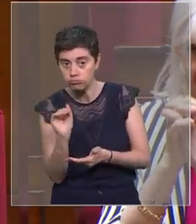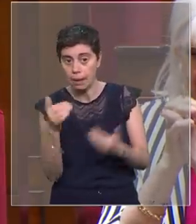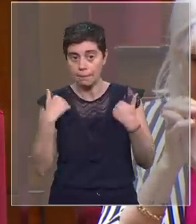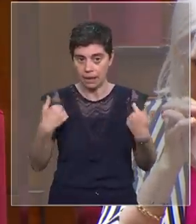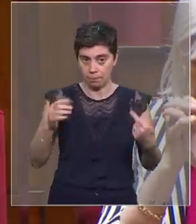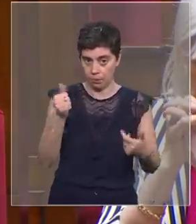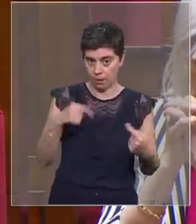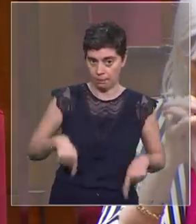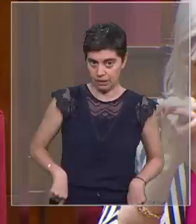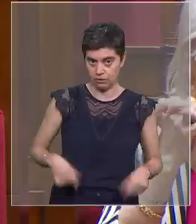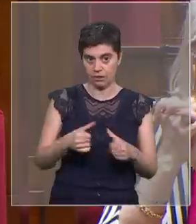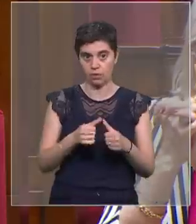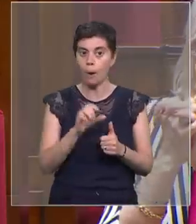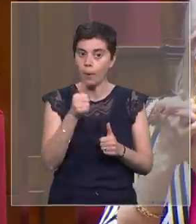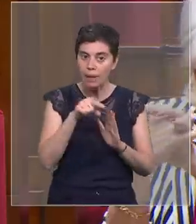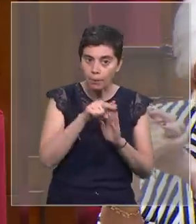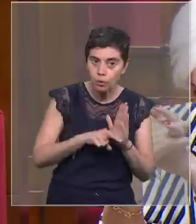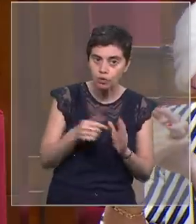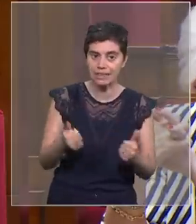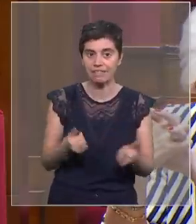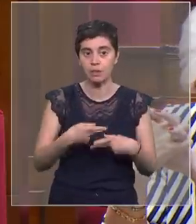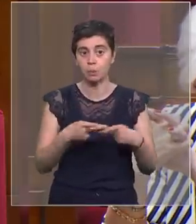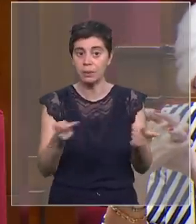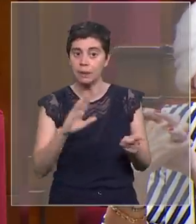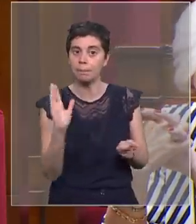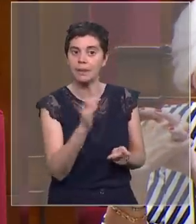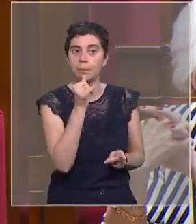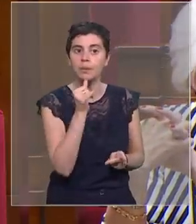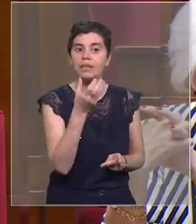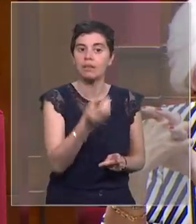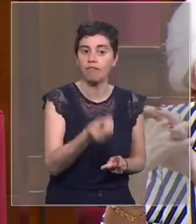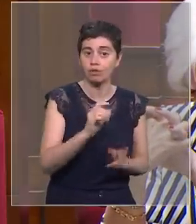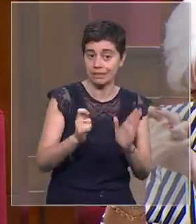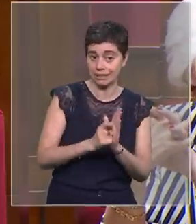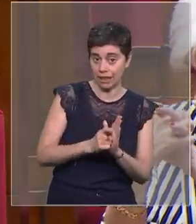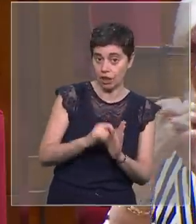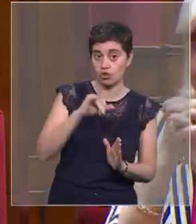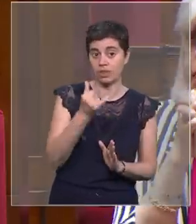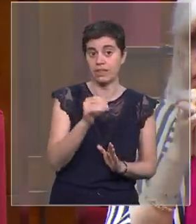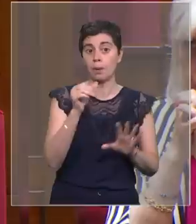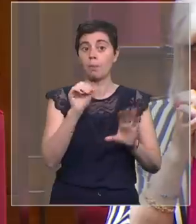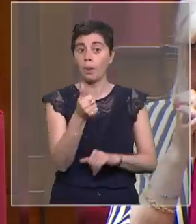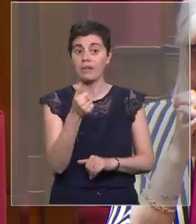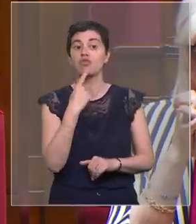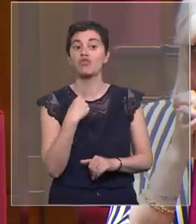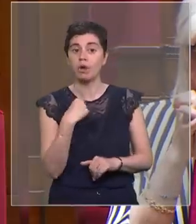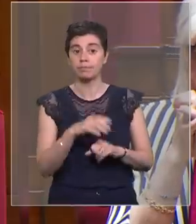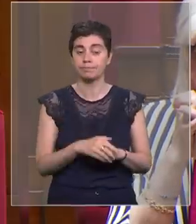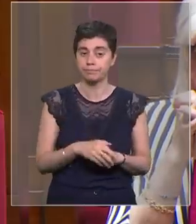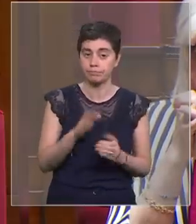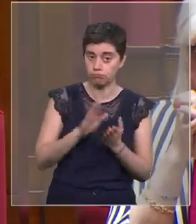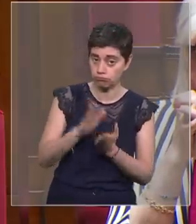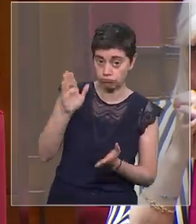madame la première ministre a présenté les premières mesures du service public de la petite enfance jeudi 1er juin. Le gouvernement s'engage à répondre à une